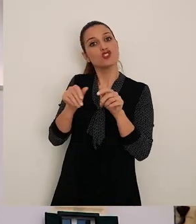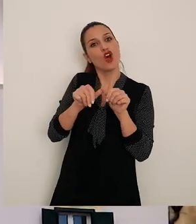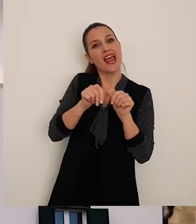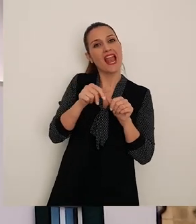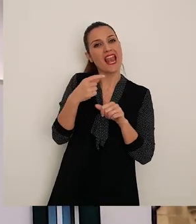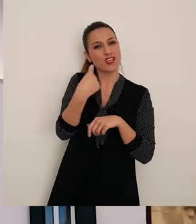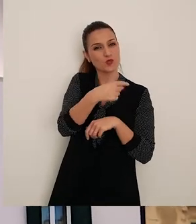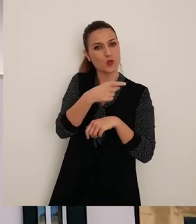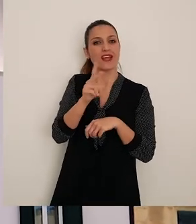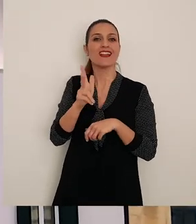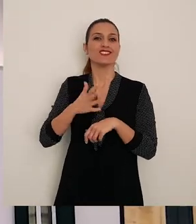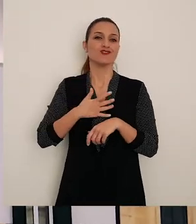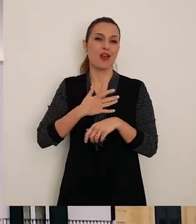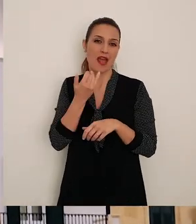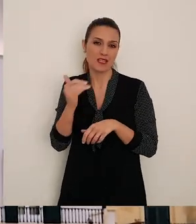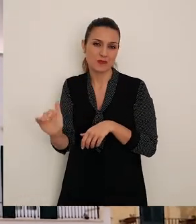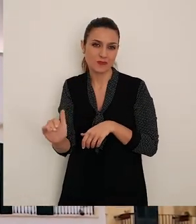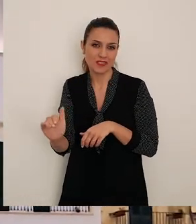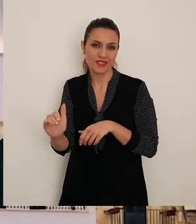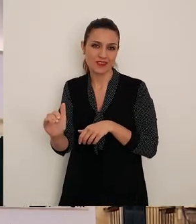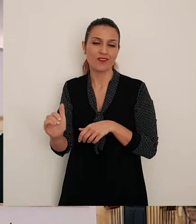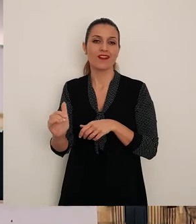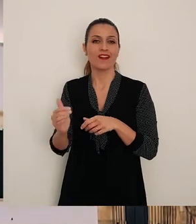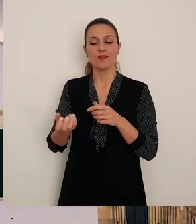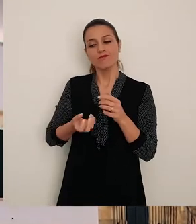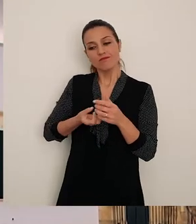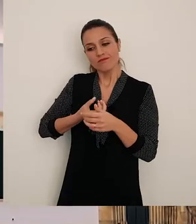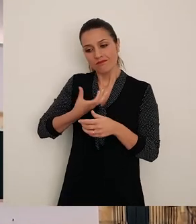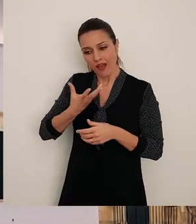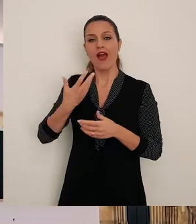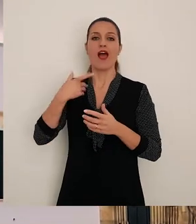allora appena tredicenne, Gina Sisinni.